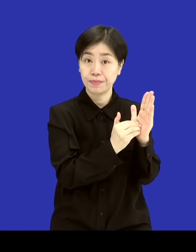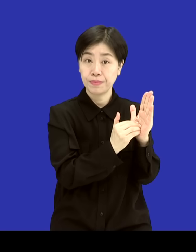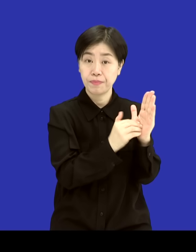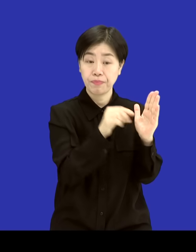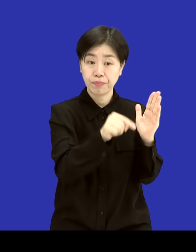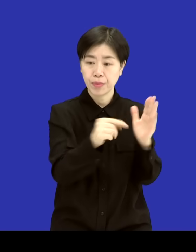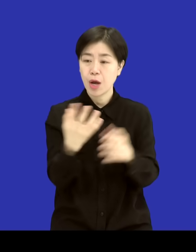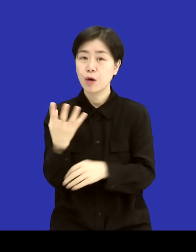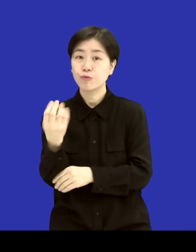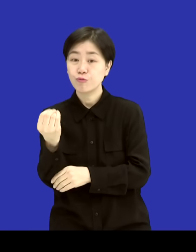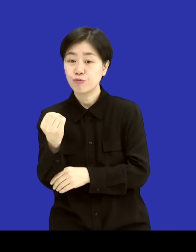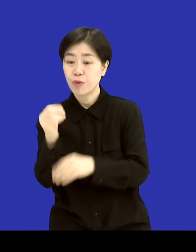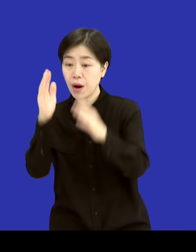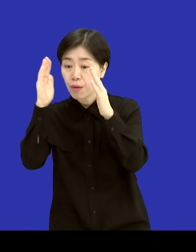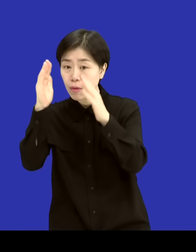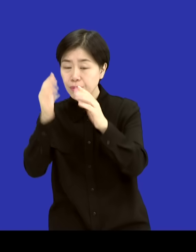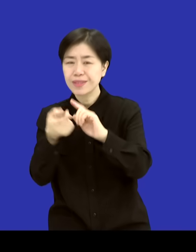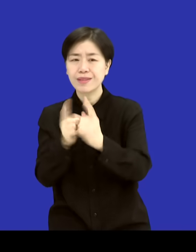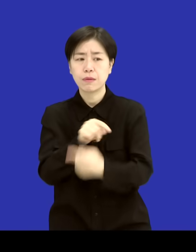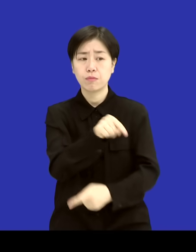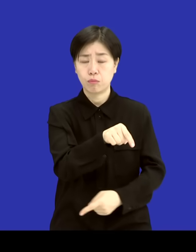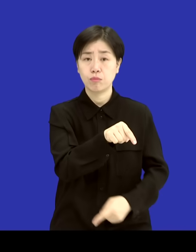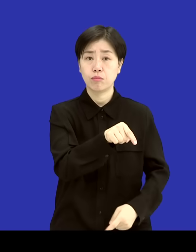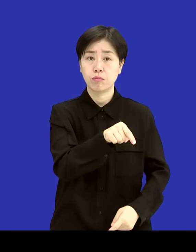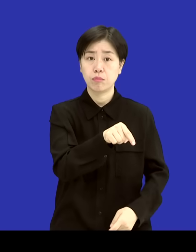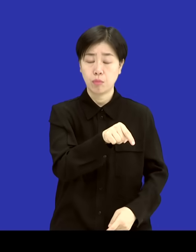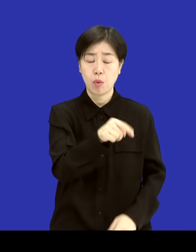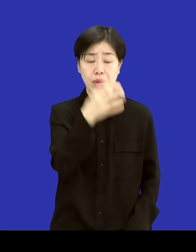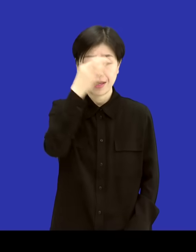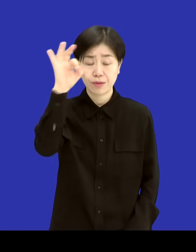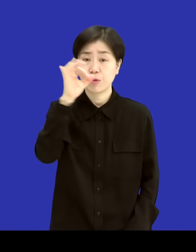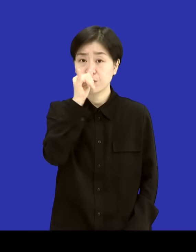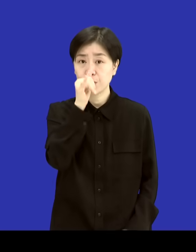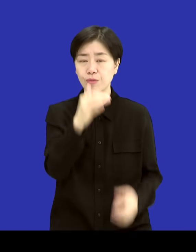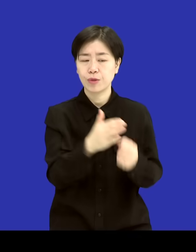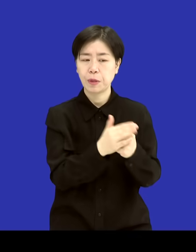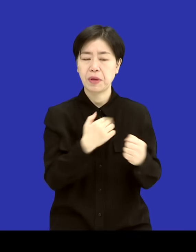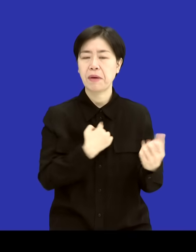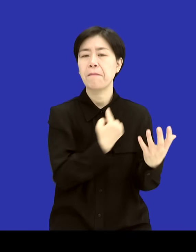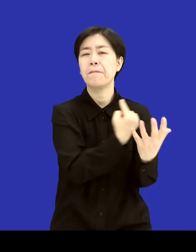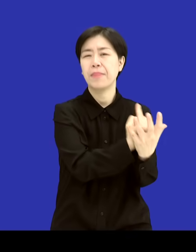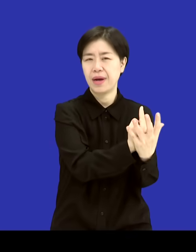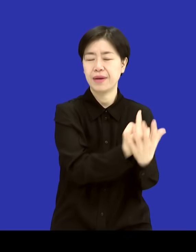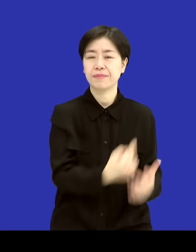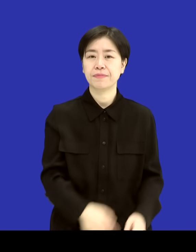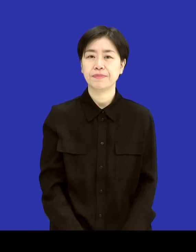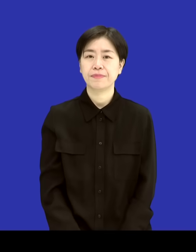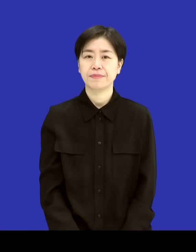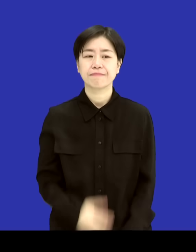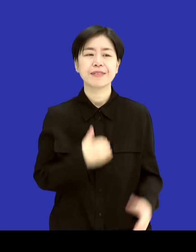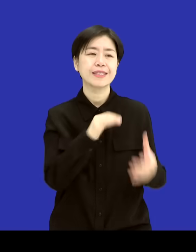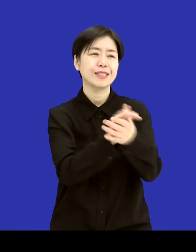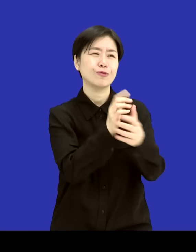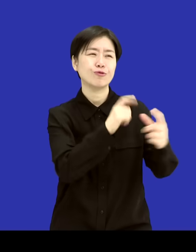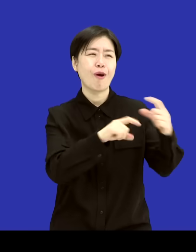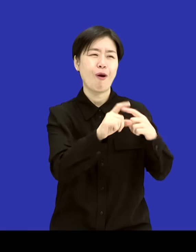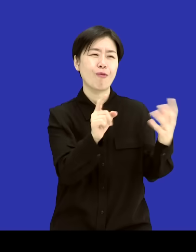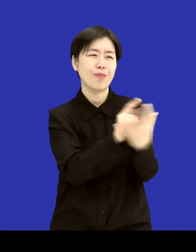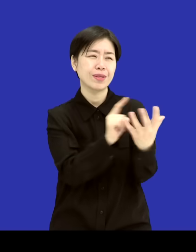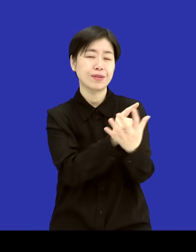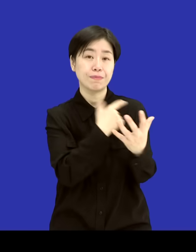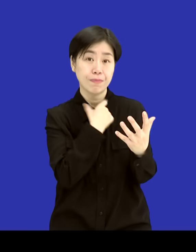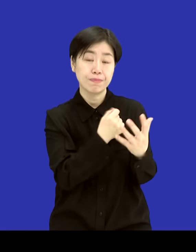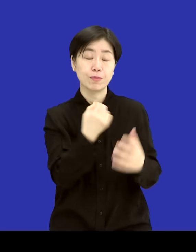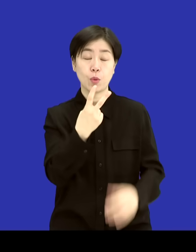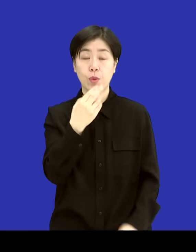뭐 수학 대신 뭐 이렇게 들어도 되는 네. 그런 클래스여서 저는 친구들 좀 더 사귀고 내가 잘하는 걸 좀